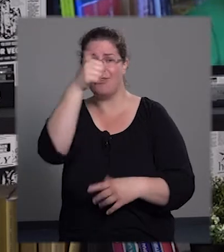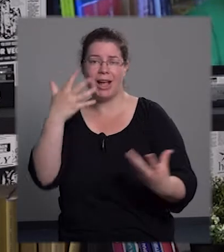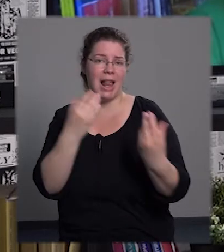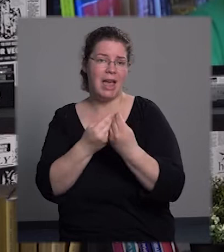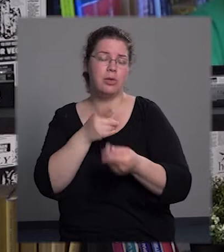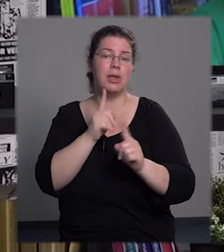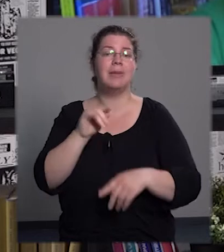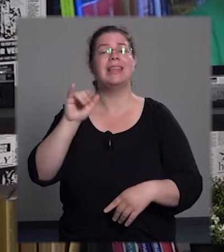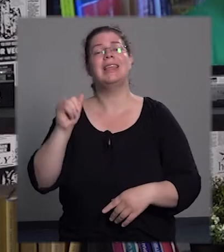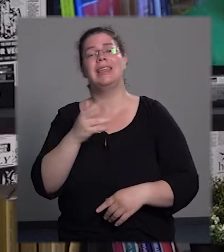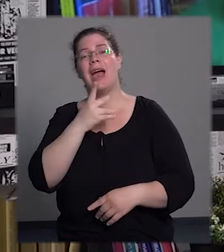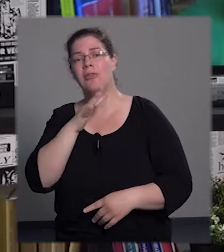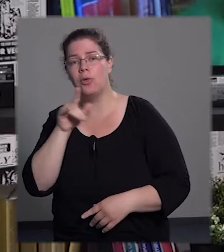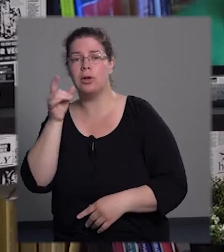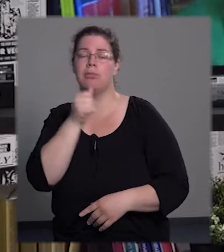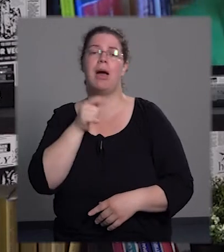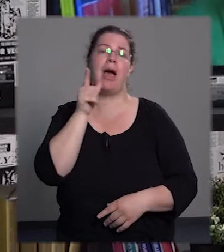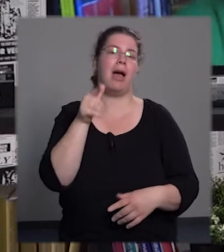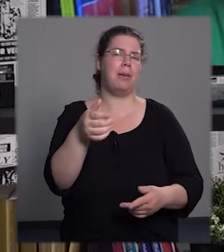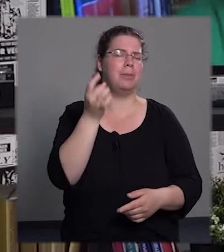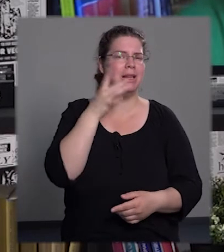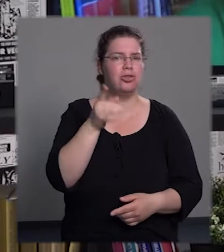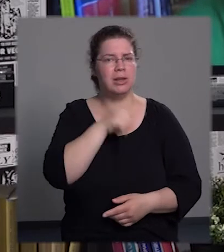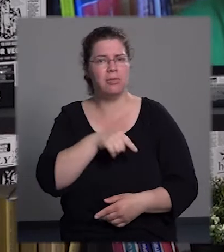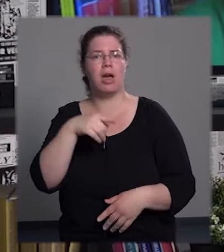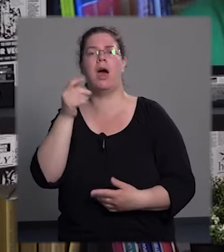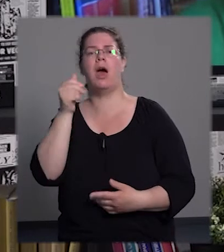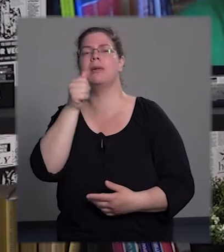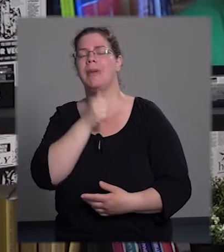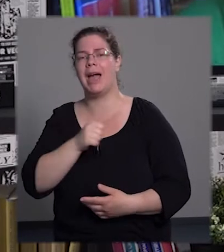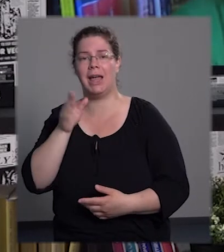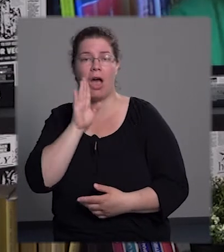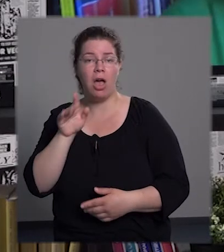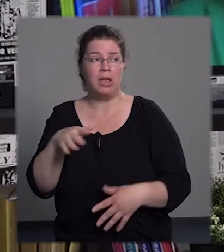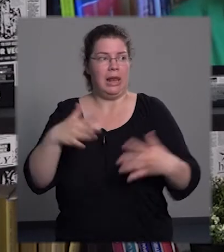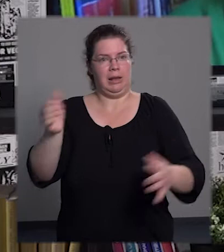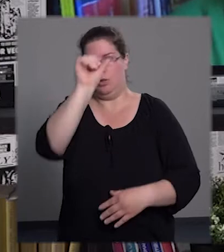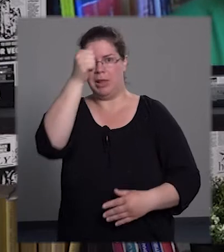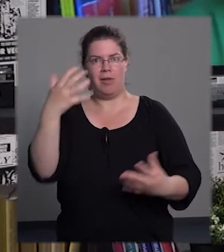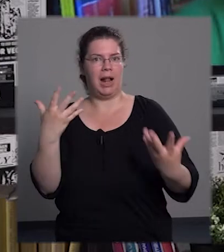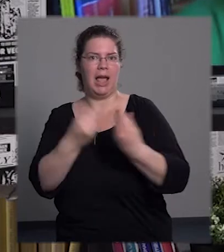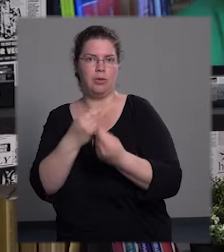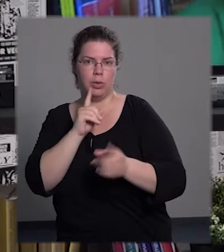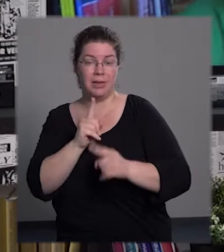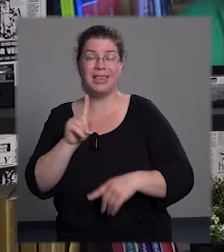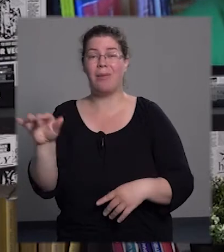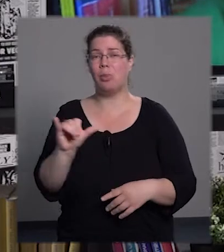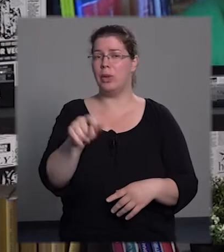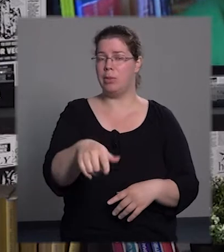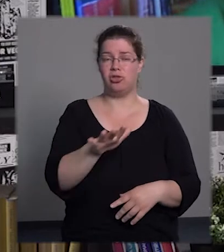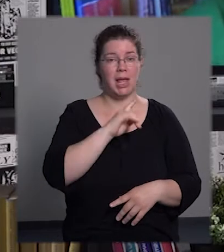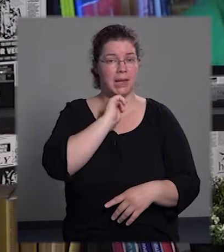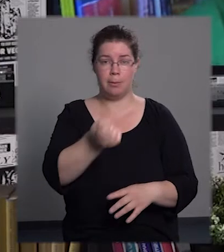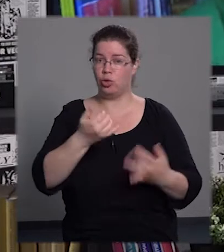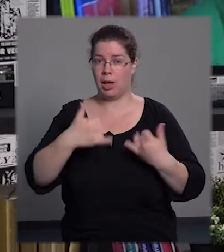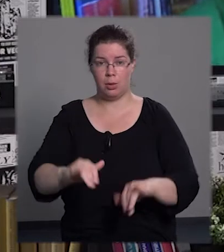Jávor Pál, Bilicsi Tivadar, Páger Antal, tehát a legnagyobb nevekkel játszott együtt. Ugyanakkor Budapesten nem sikerült az